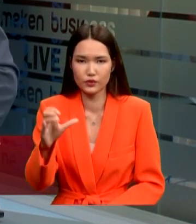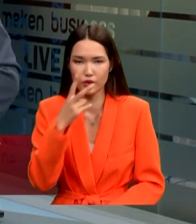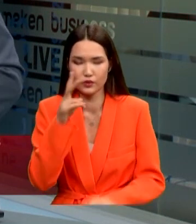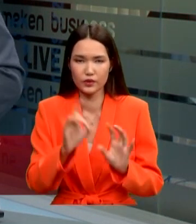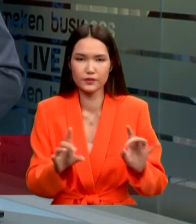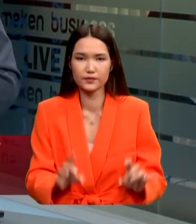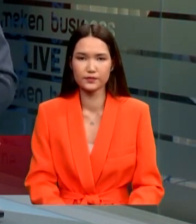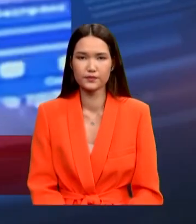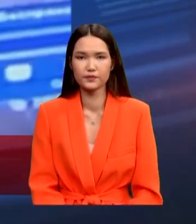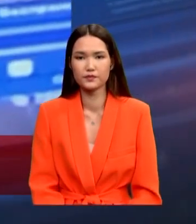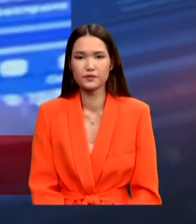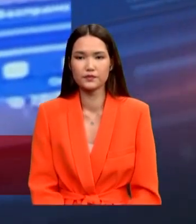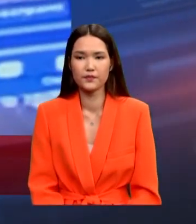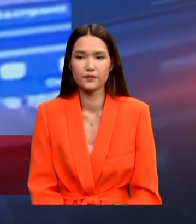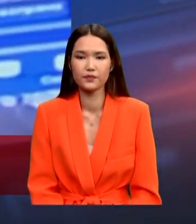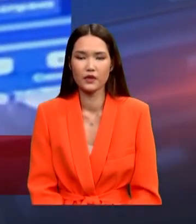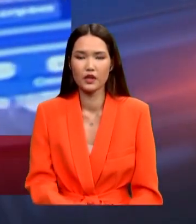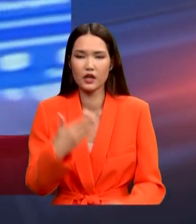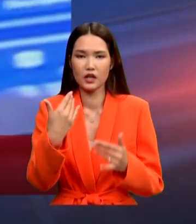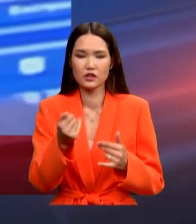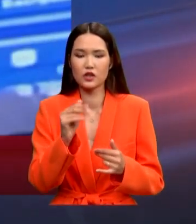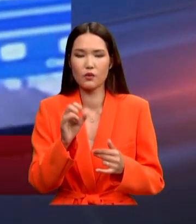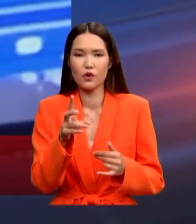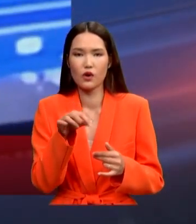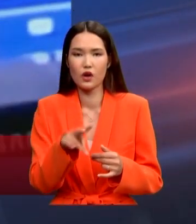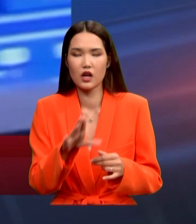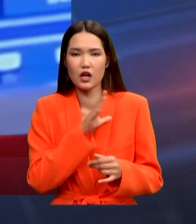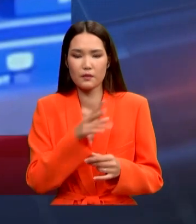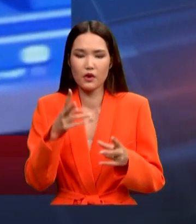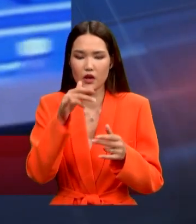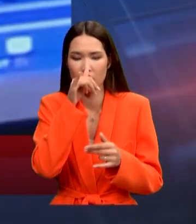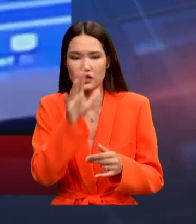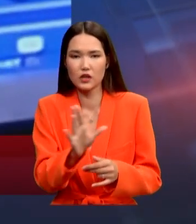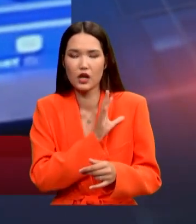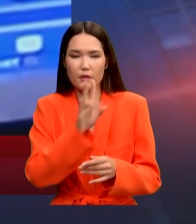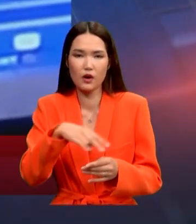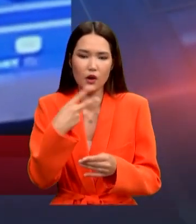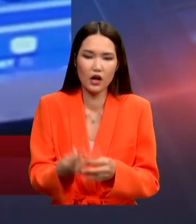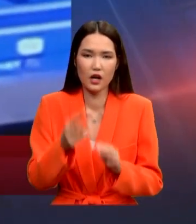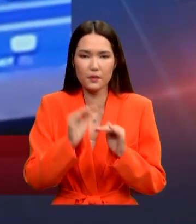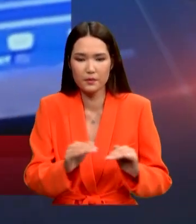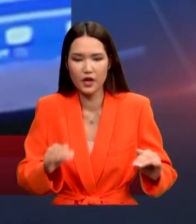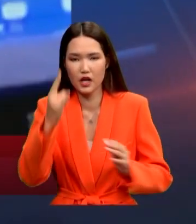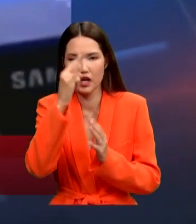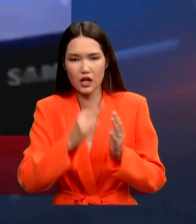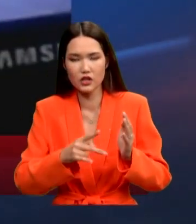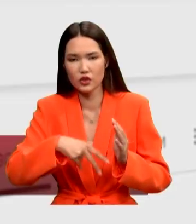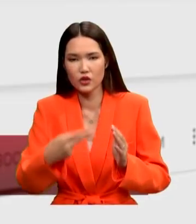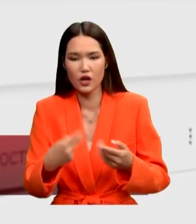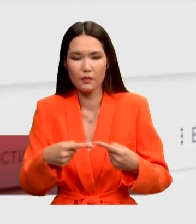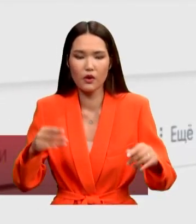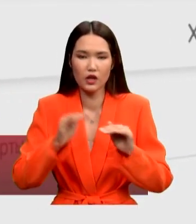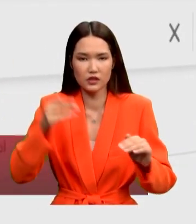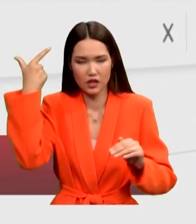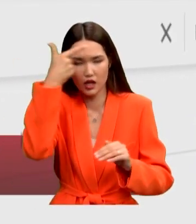көрді. Жаз басталса, жазатай мұқиғадан көз ашпаймыз. Өңірлерде суға кеткен балалар мен терезеден құлаған бүлдіршіндер.